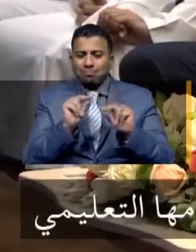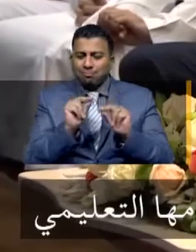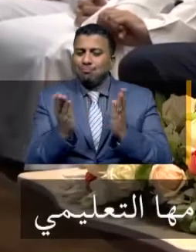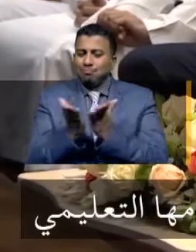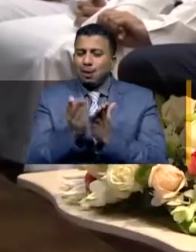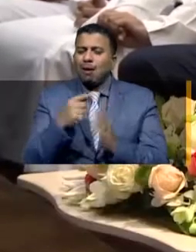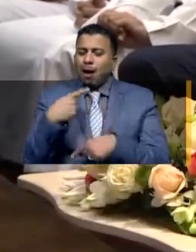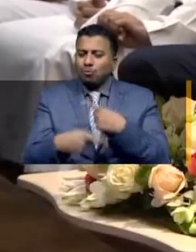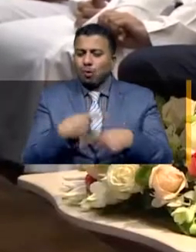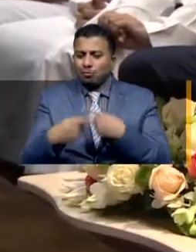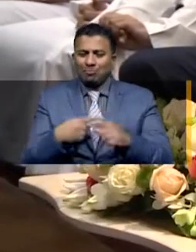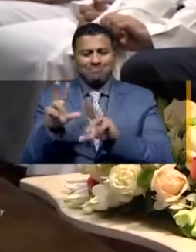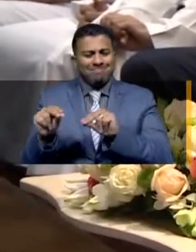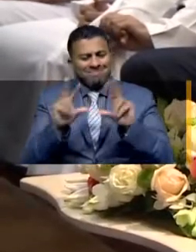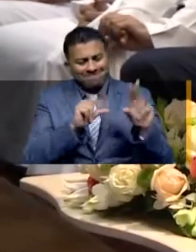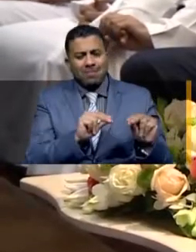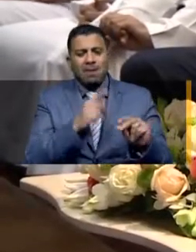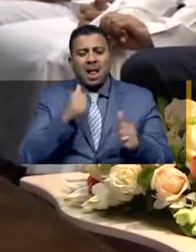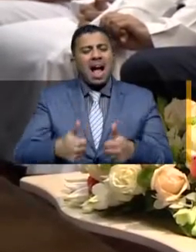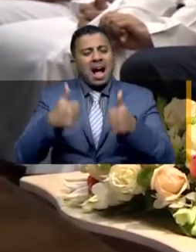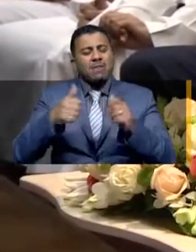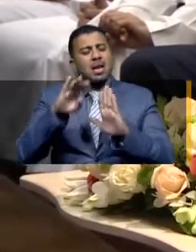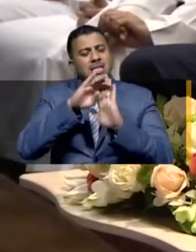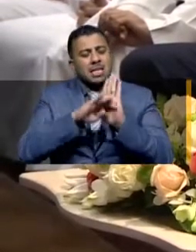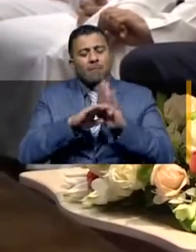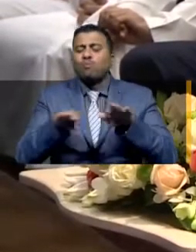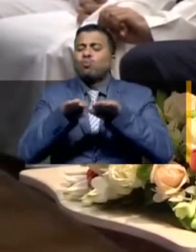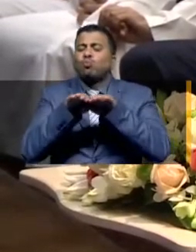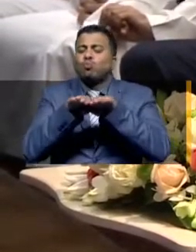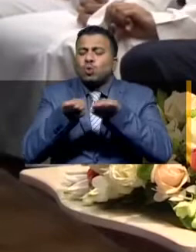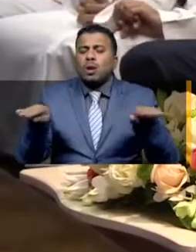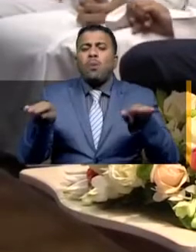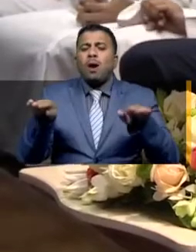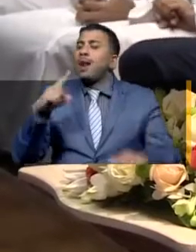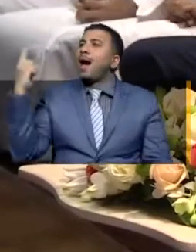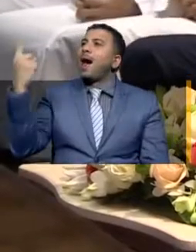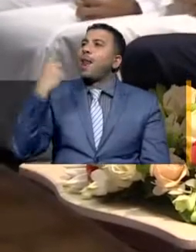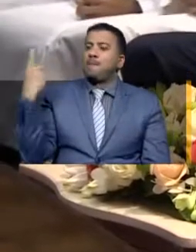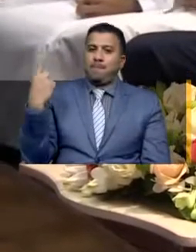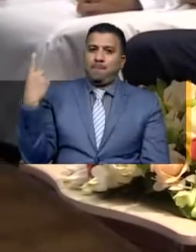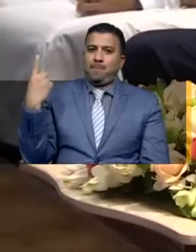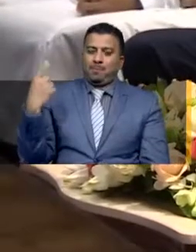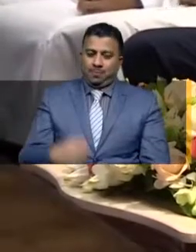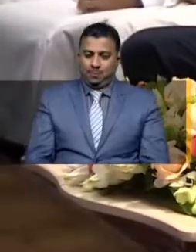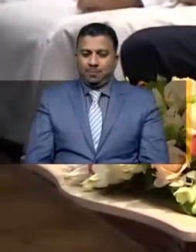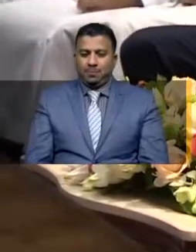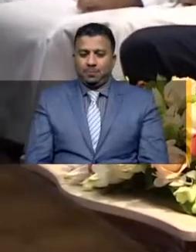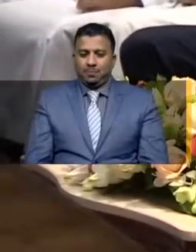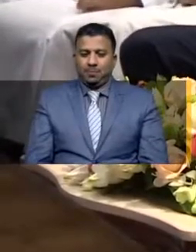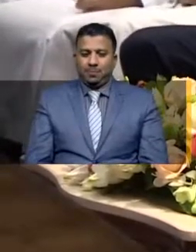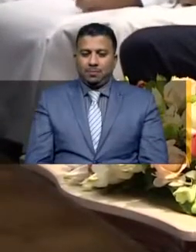School and its system to be the best system in the world. Let me with